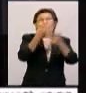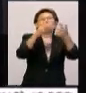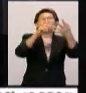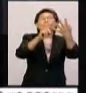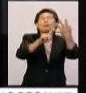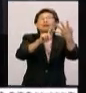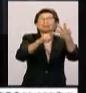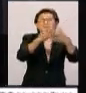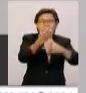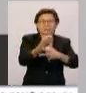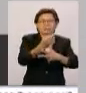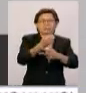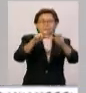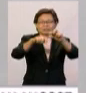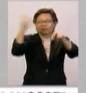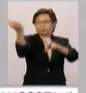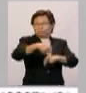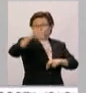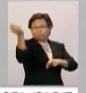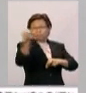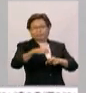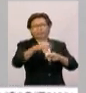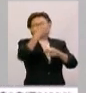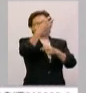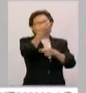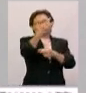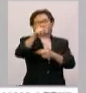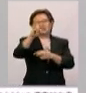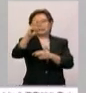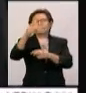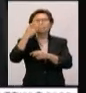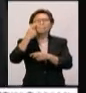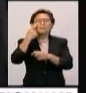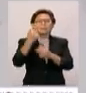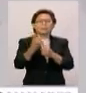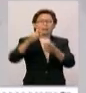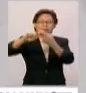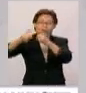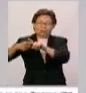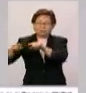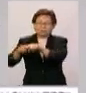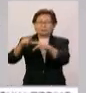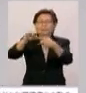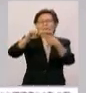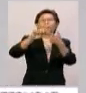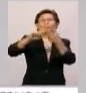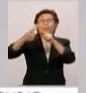apparatus ribbon dengan 12.6 mata. Rakan sepasukannya Jingle pingat perak